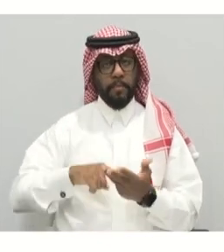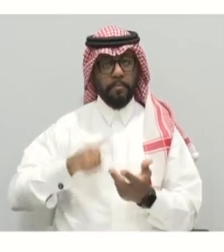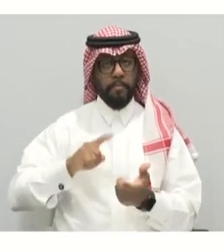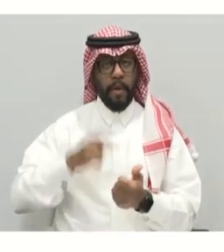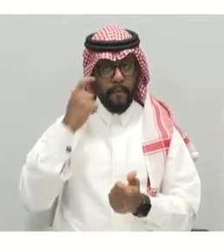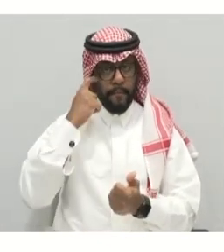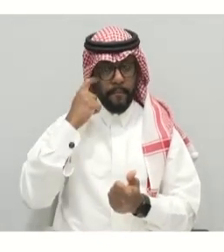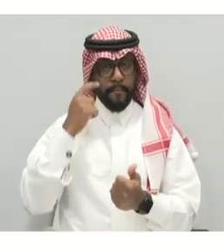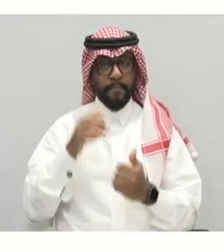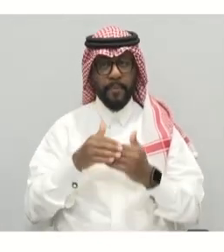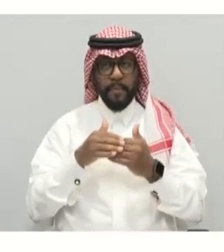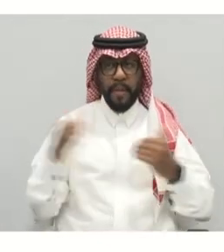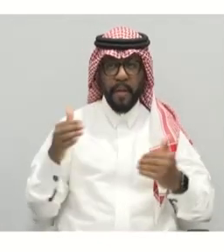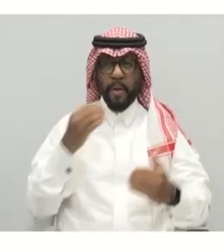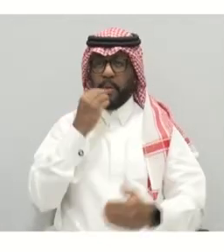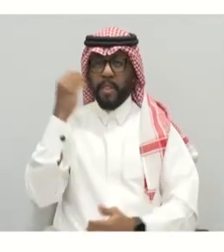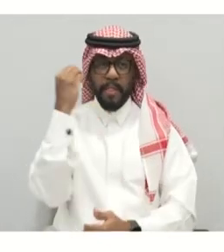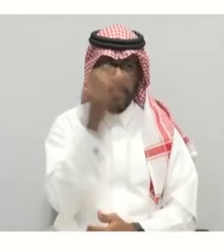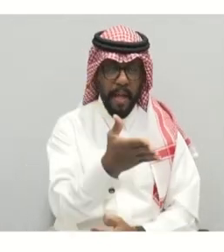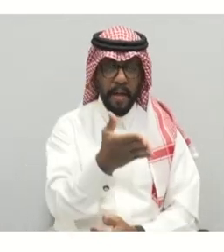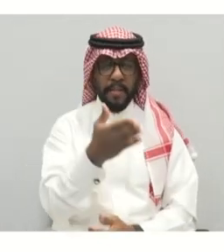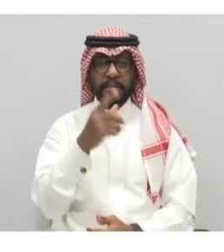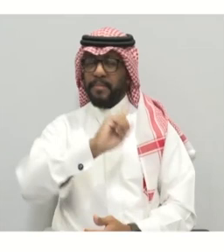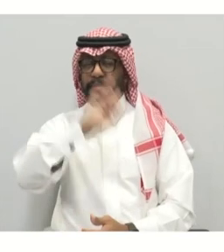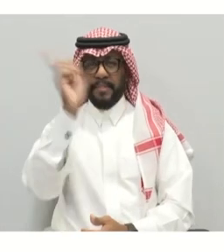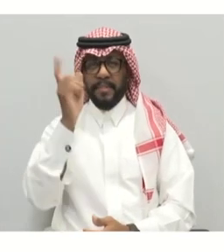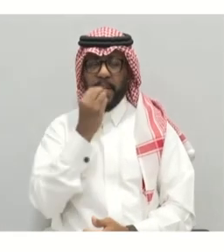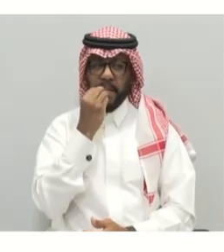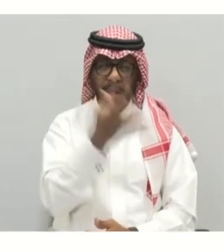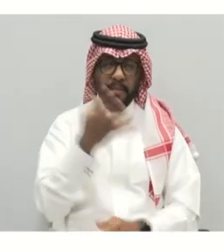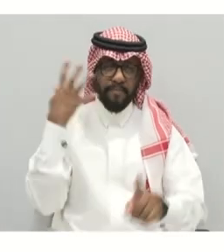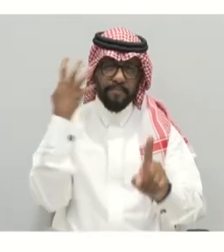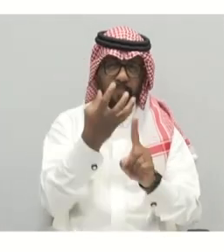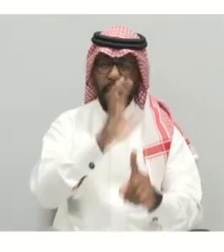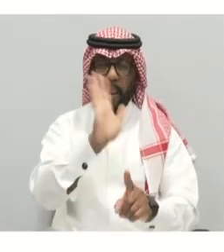اتجنب التلفظ على الاخرين بكلمات غير مقبوله